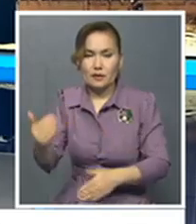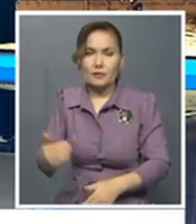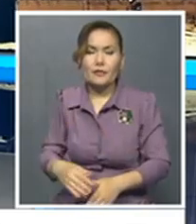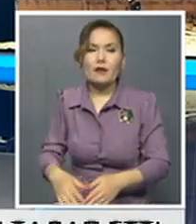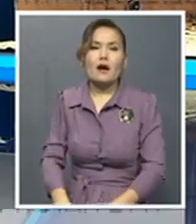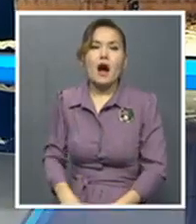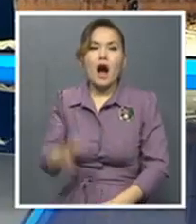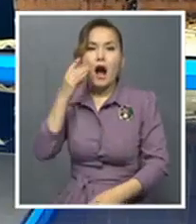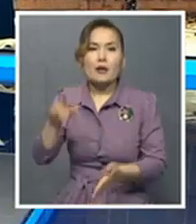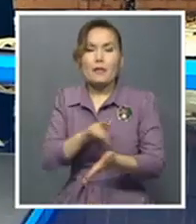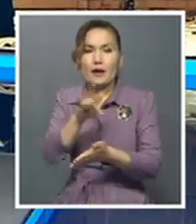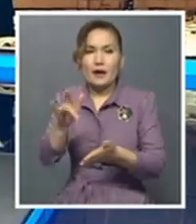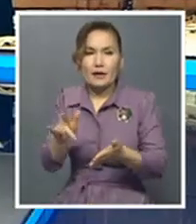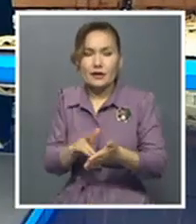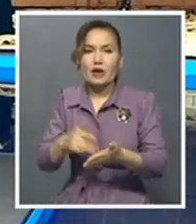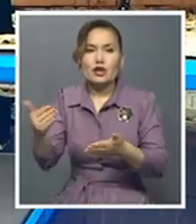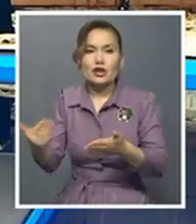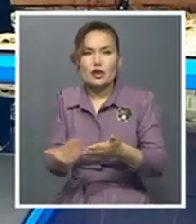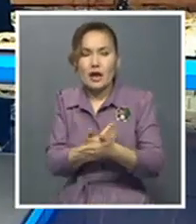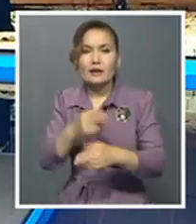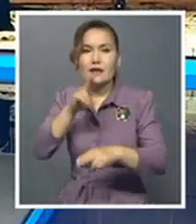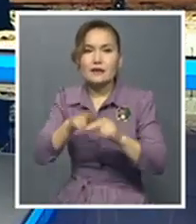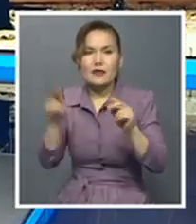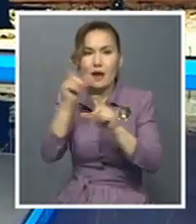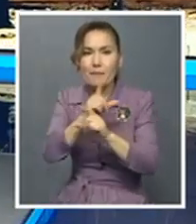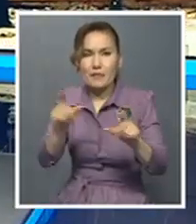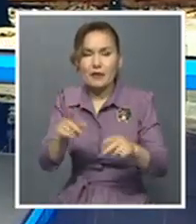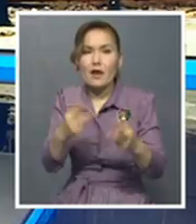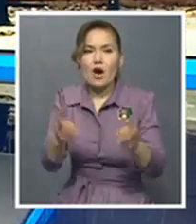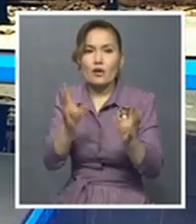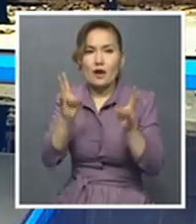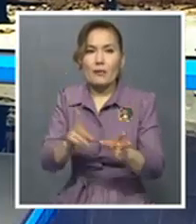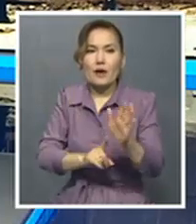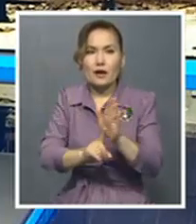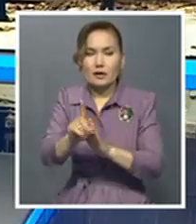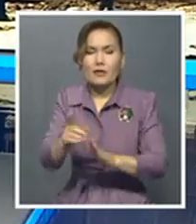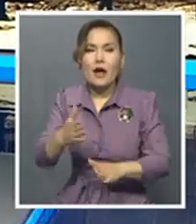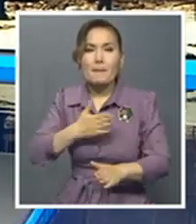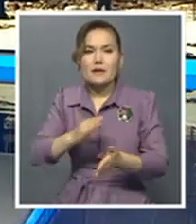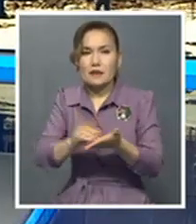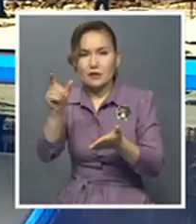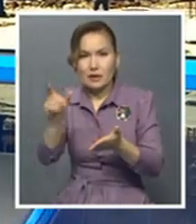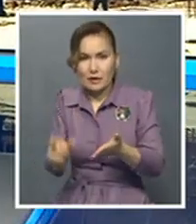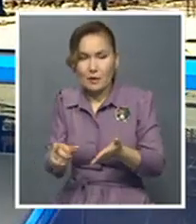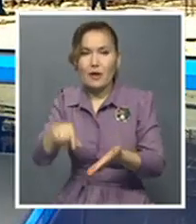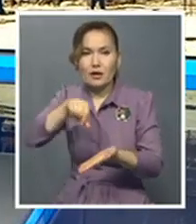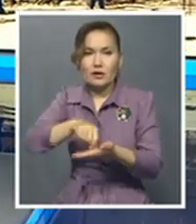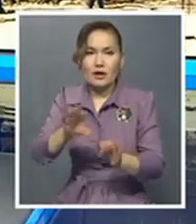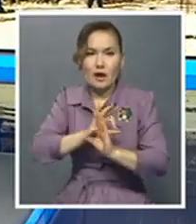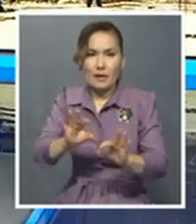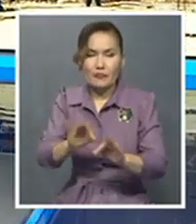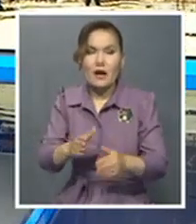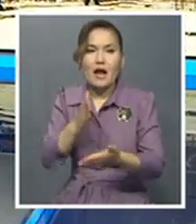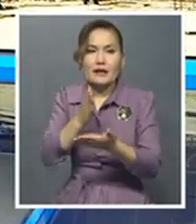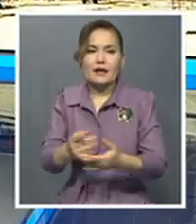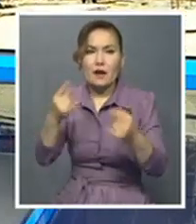Шұғыл ақпарат, Алматыда жаңадан салынып жатқан мектеп ғимаратынан өрт шыққан. Оқиға орнына жаңағына біздің тілшілеріміз де жедел жетті. Қазір олар